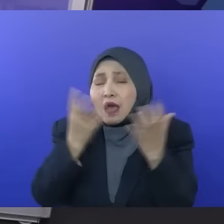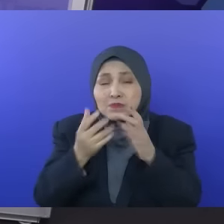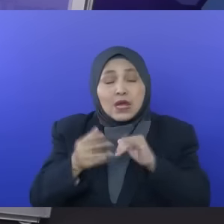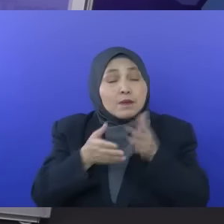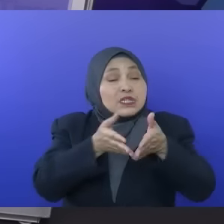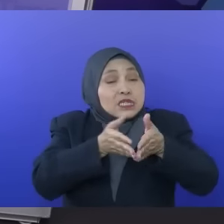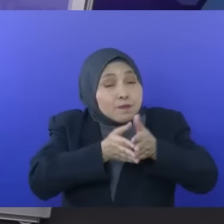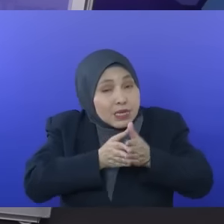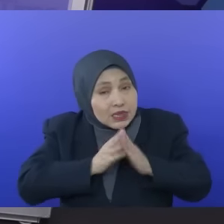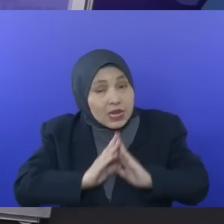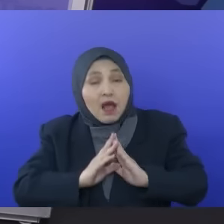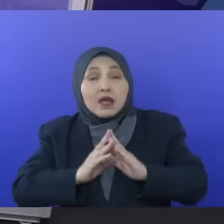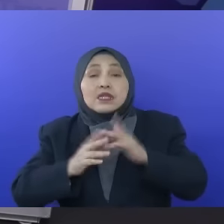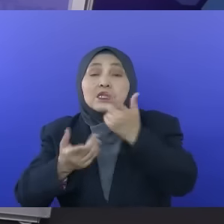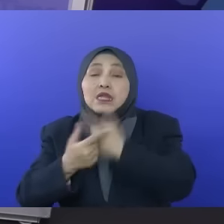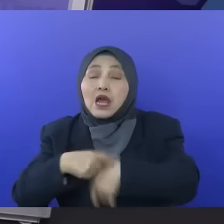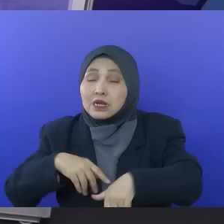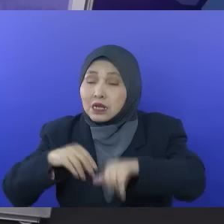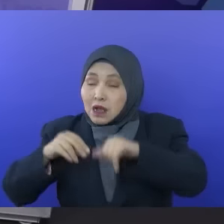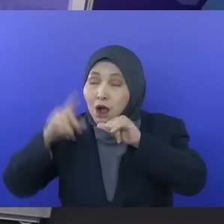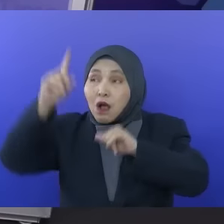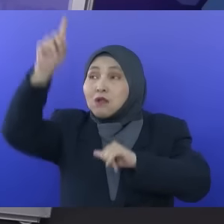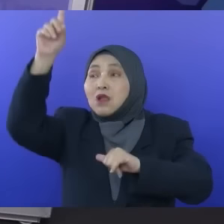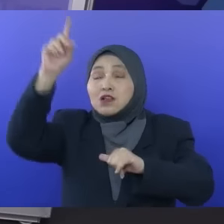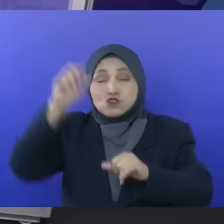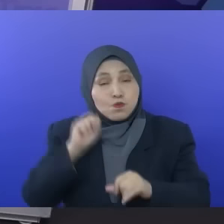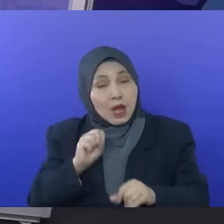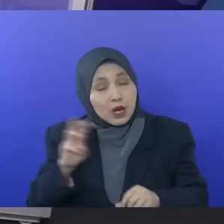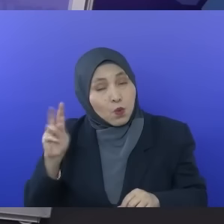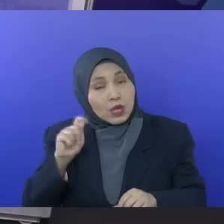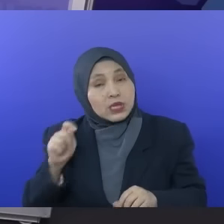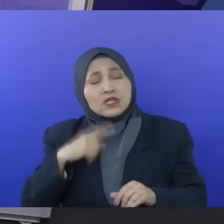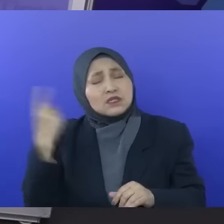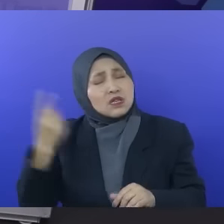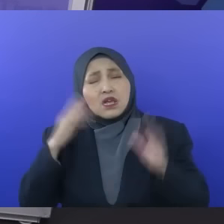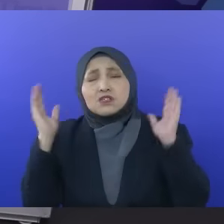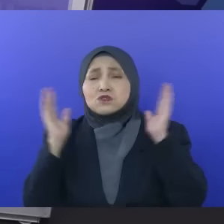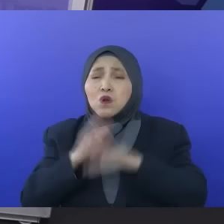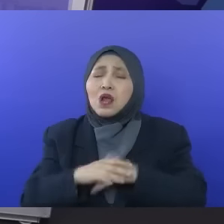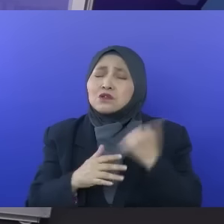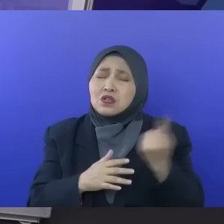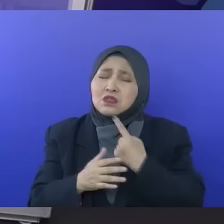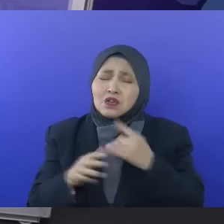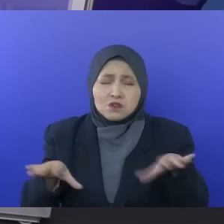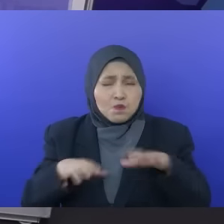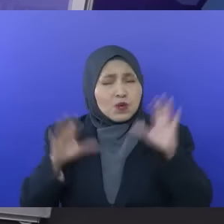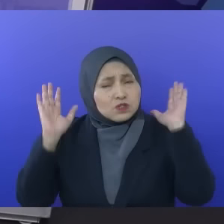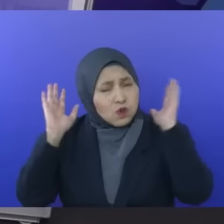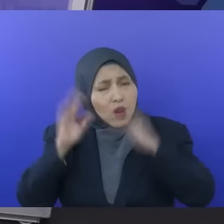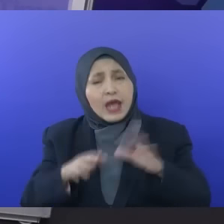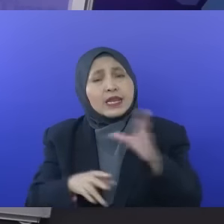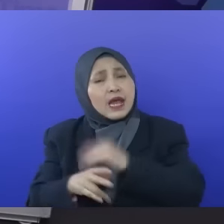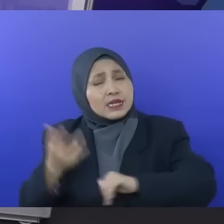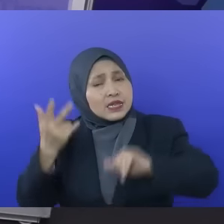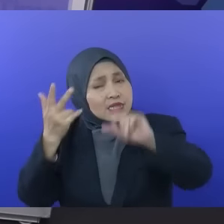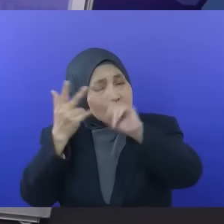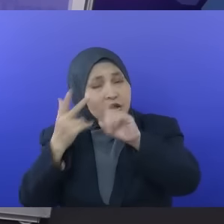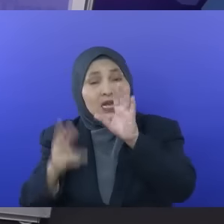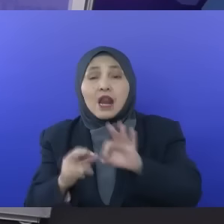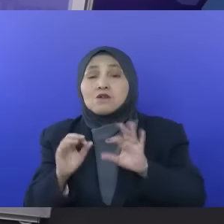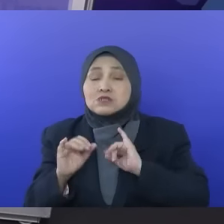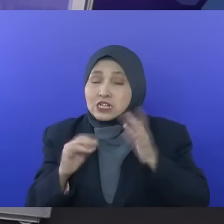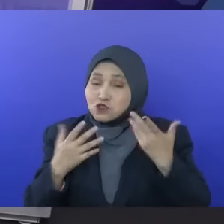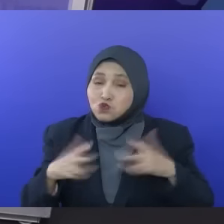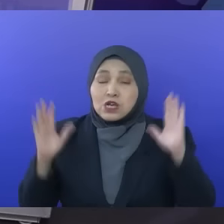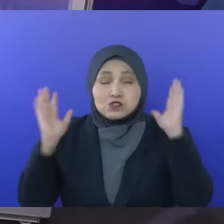kepada yaitu Allah subhanahu wa ta'ala dan mendirikan salat dan yang ketiganya kalau Saidah